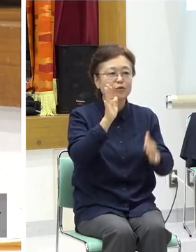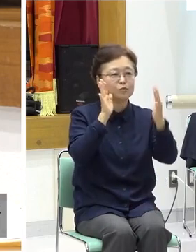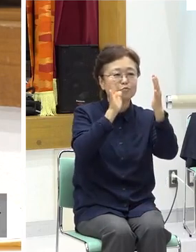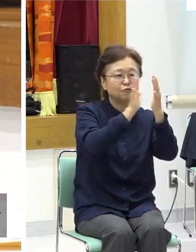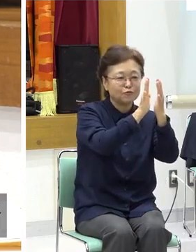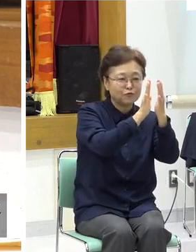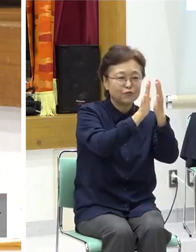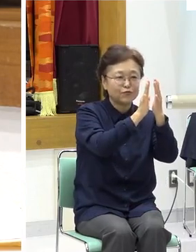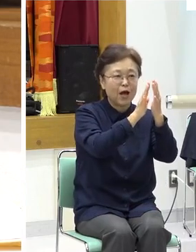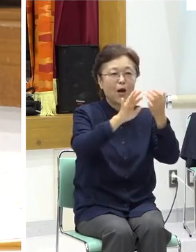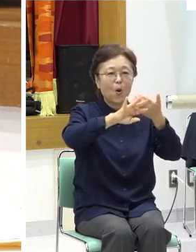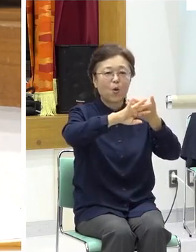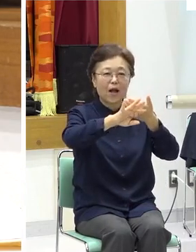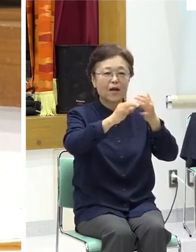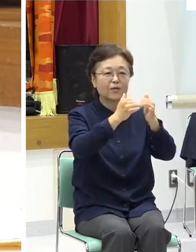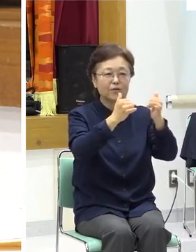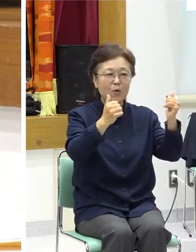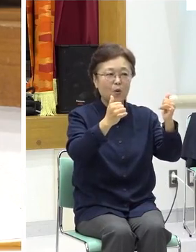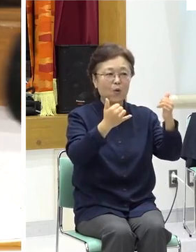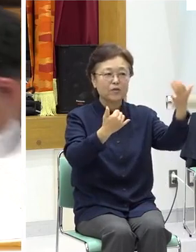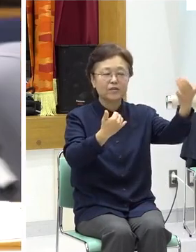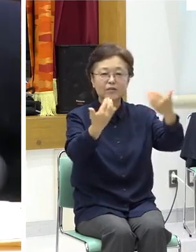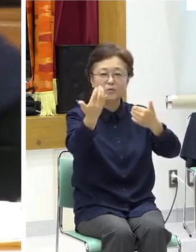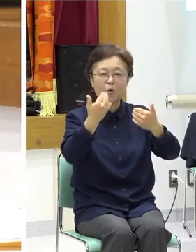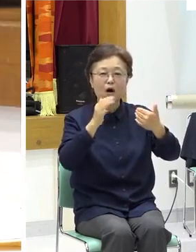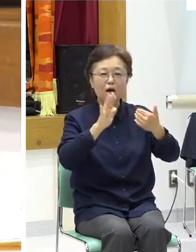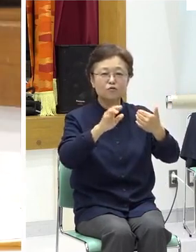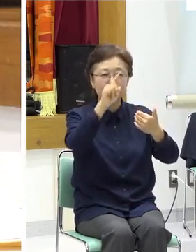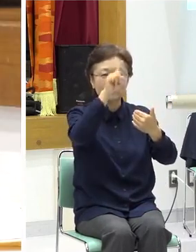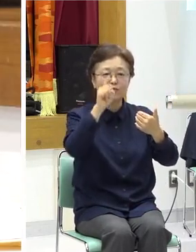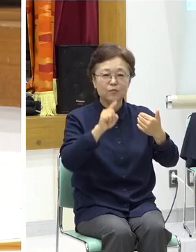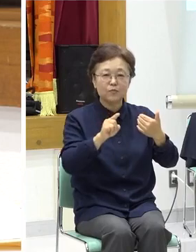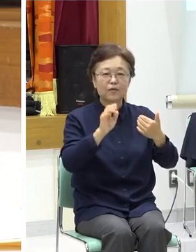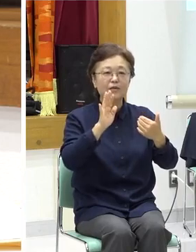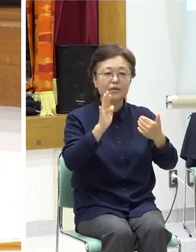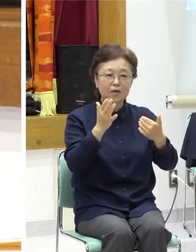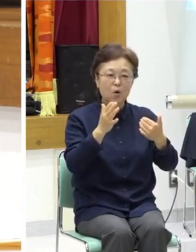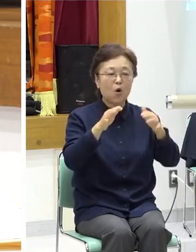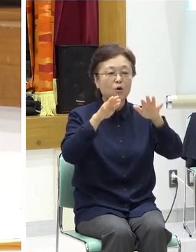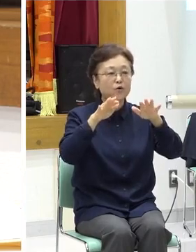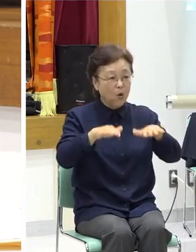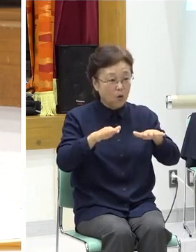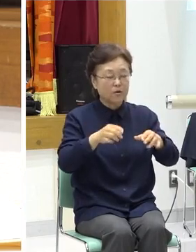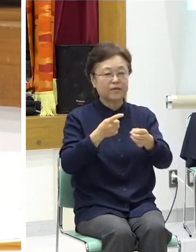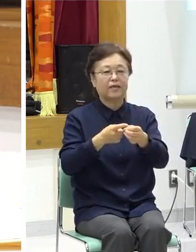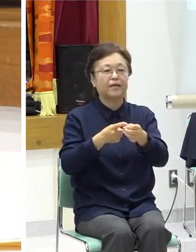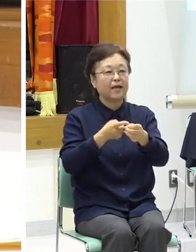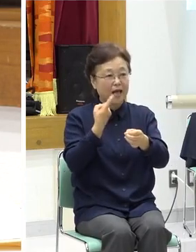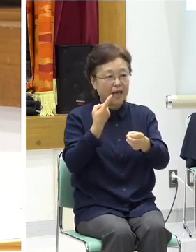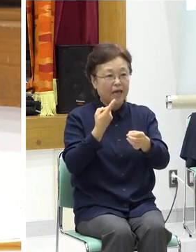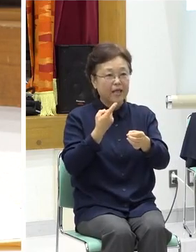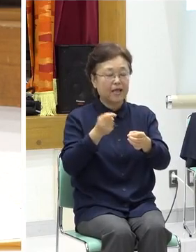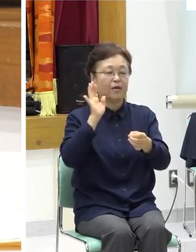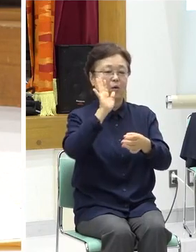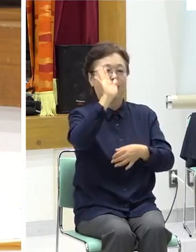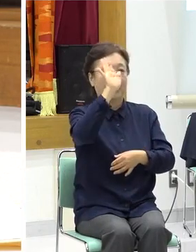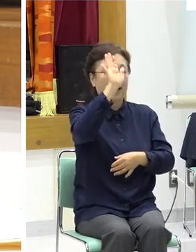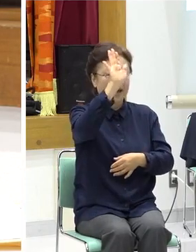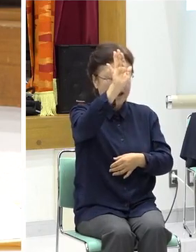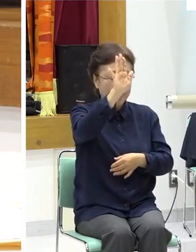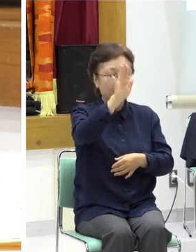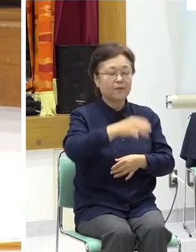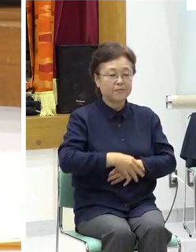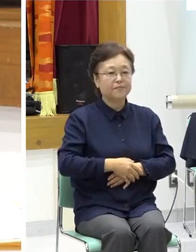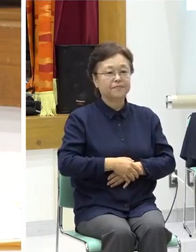だ手をというか意見質問あるかも分かりませんが、今日これをきっかけにですね、これから